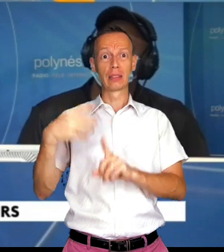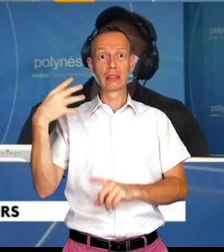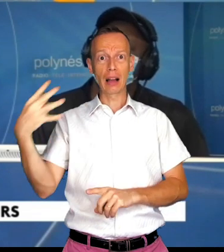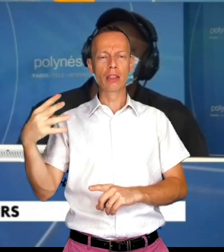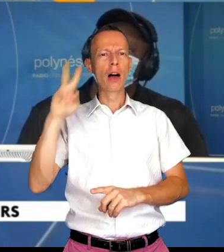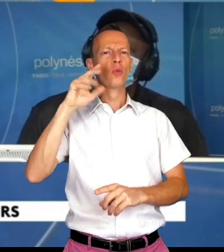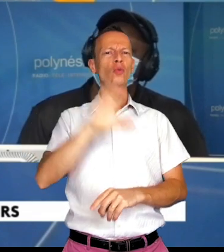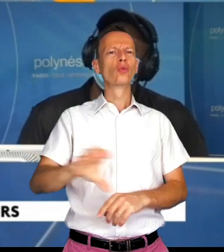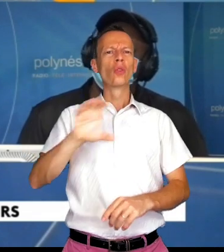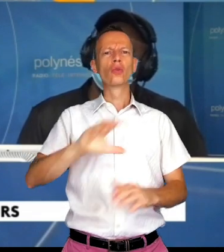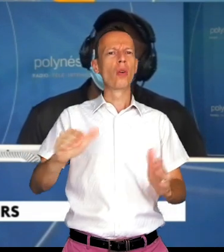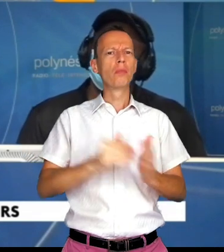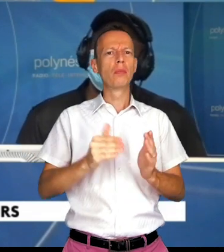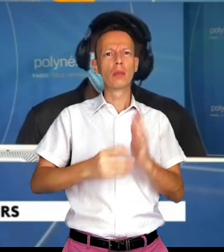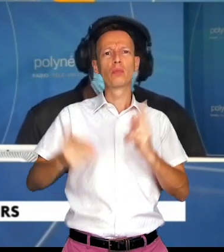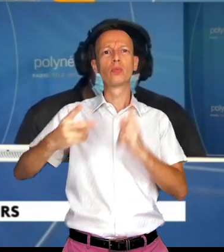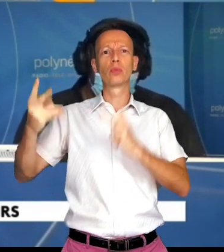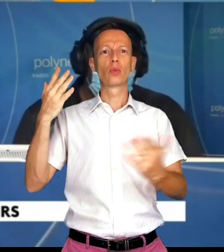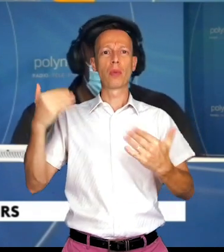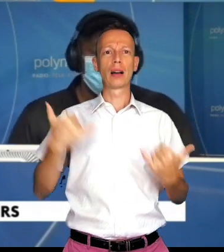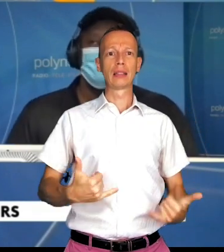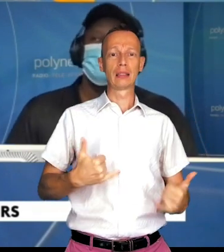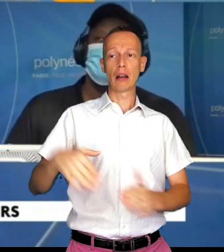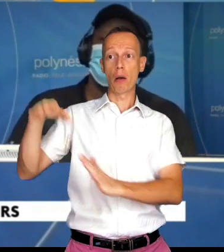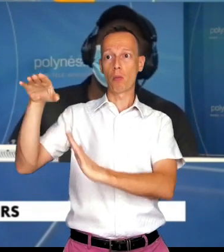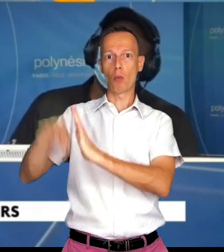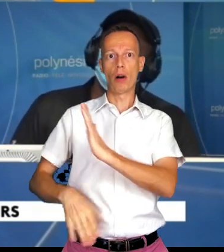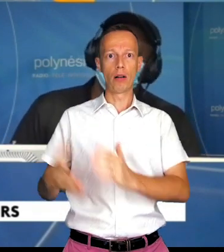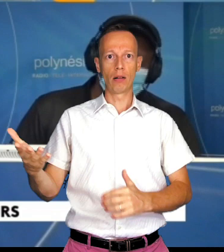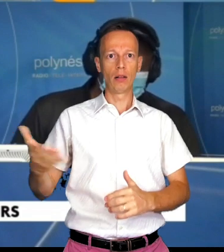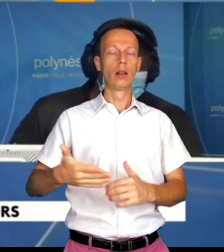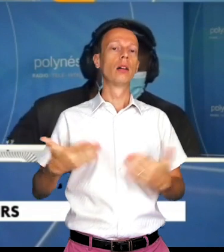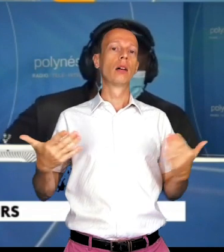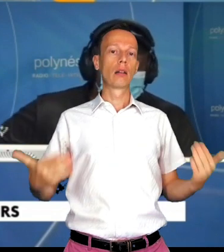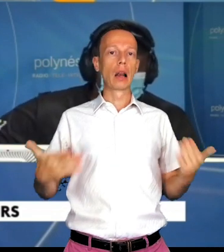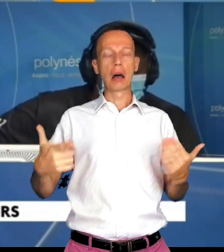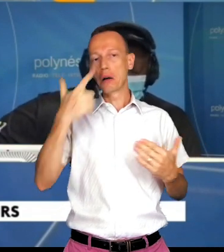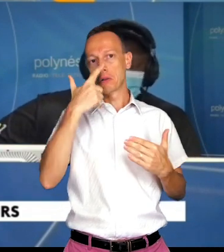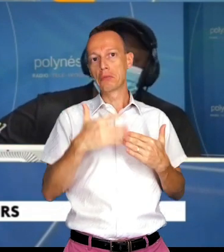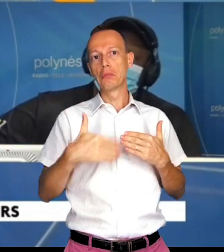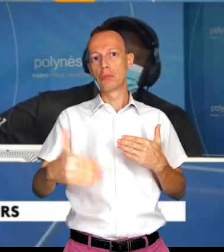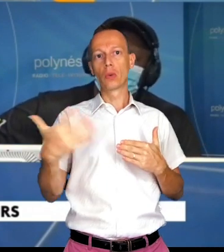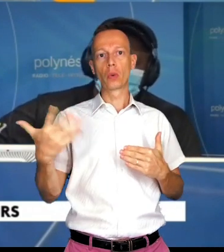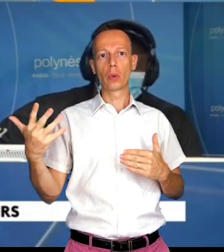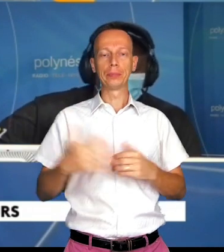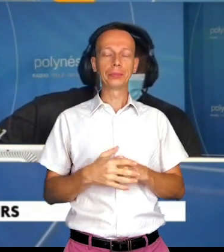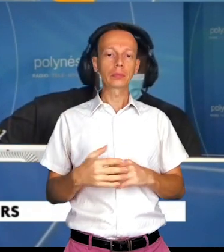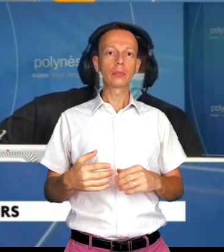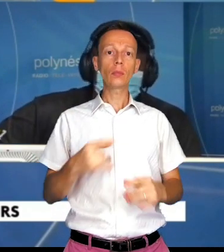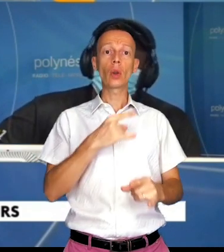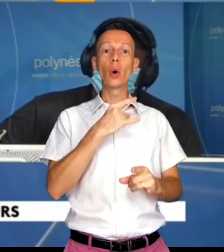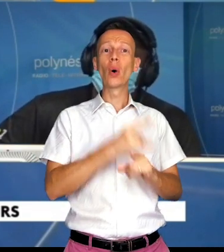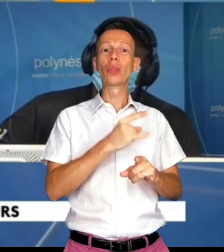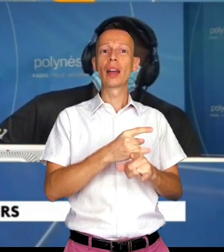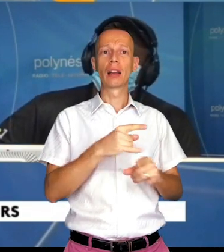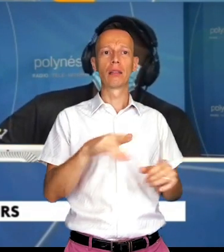ont quatre fois moins de touristes que nous, alors qu'habituellement, ils ont des centaines de milliers de touristes beaucoup plus que nous. Donc aujourd'hui, le profil,'est que